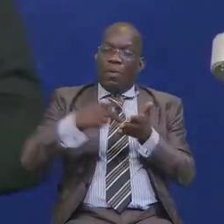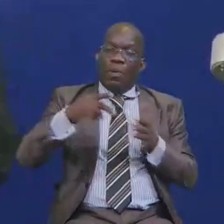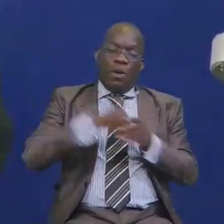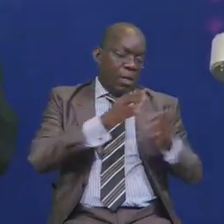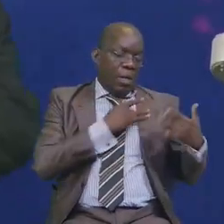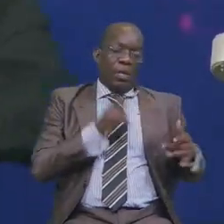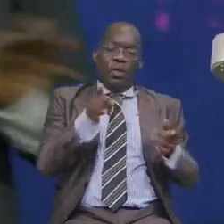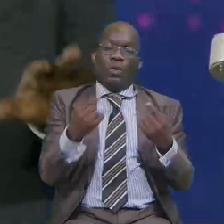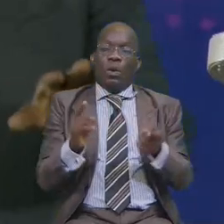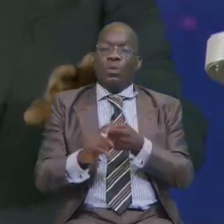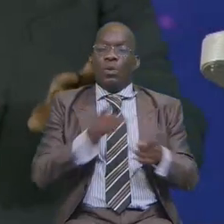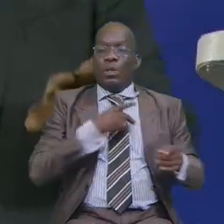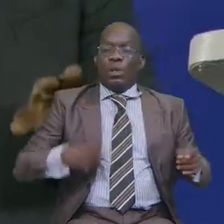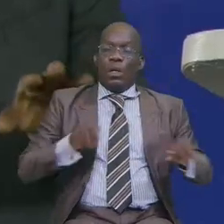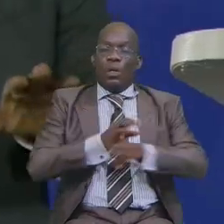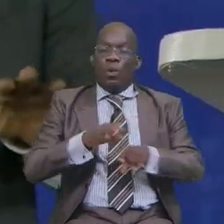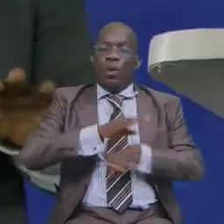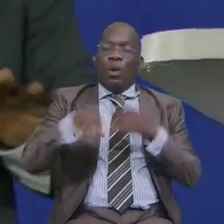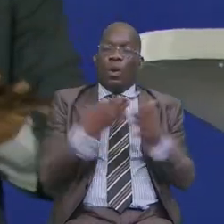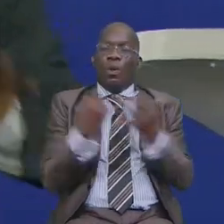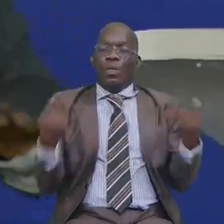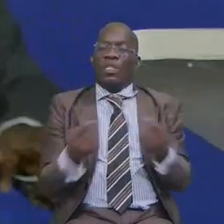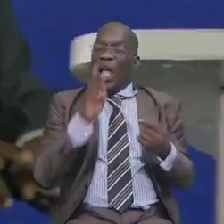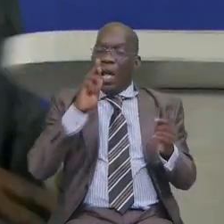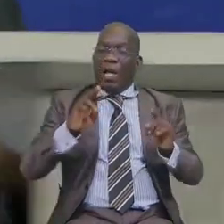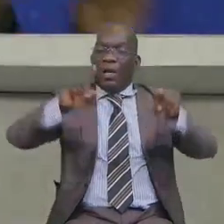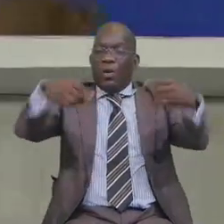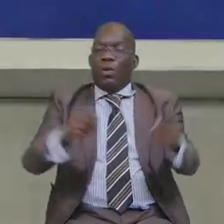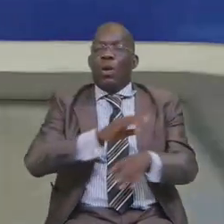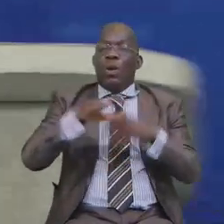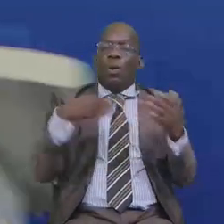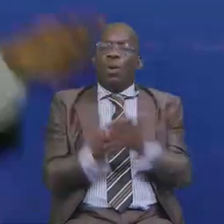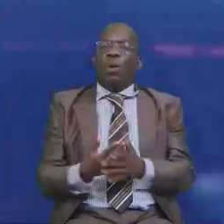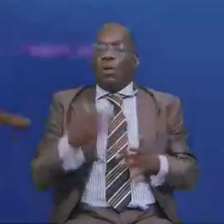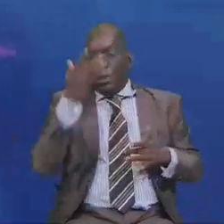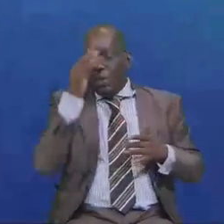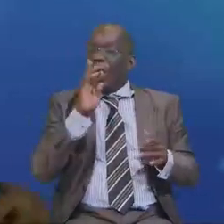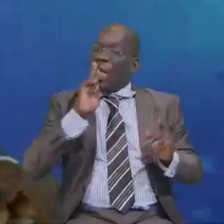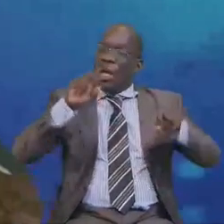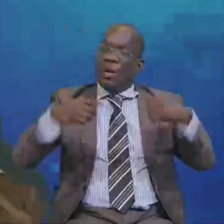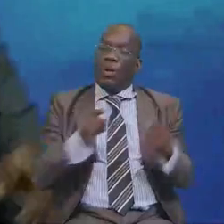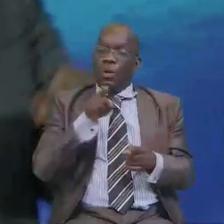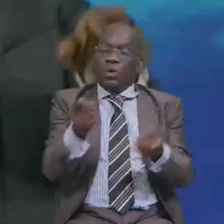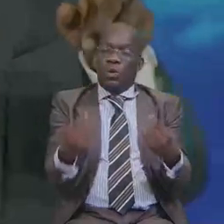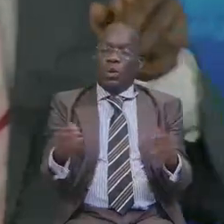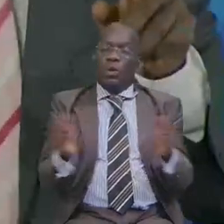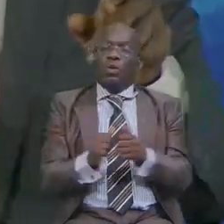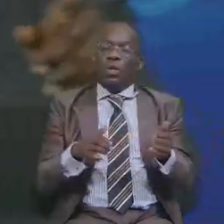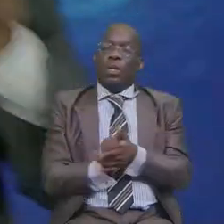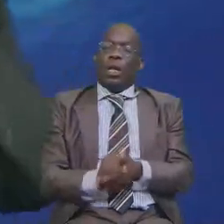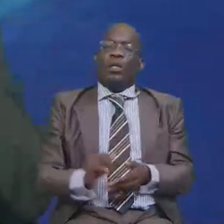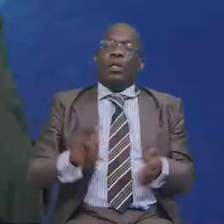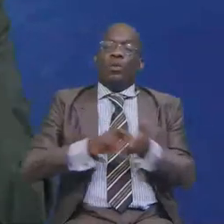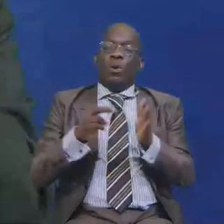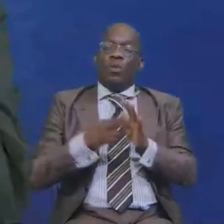Toute iniquité ôtée, toute infirmité ôtée. Et maintenant, tu viens avec cet objectif de cœur. Si